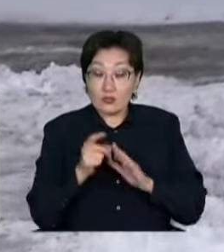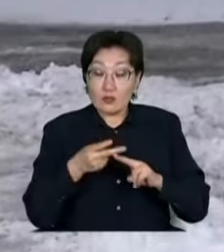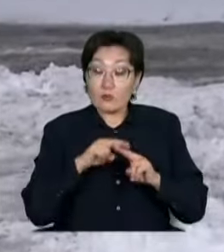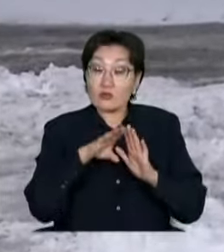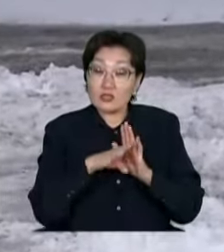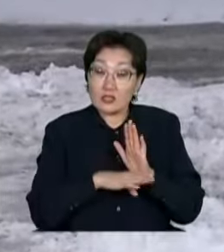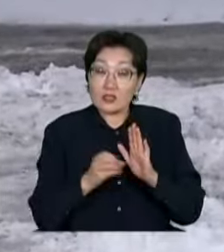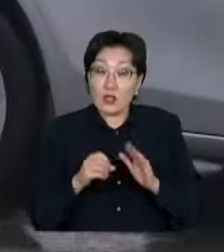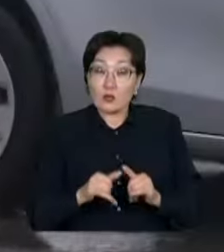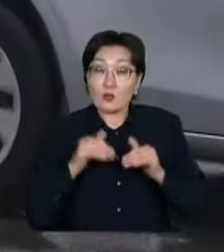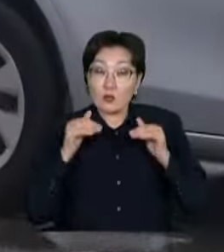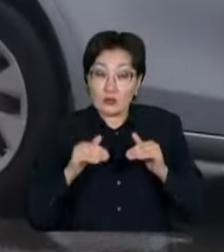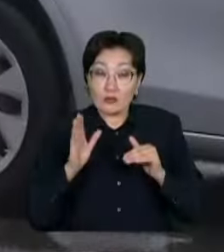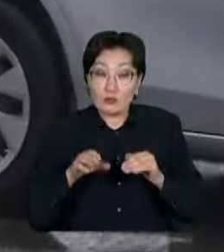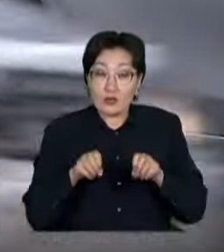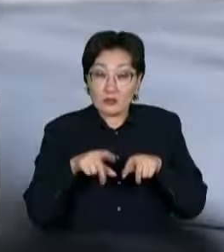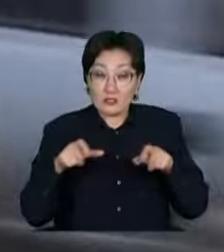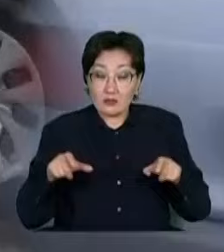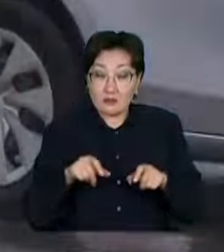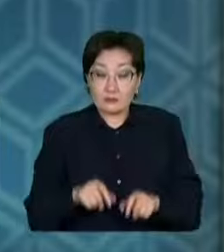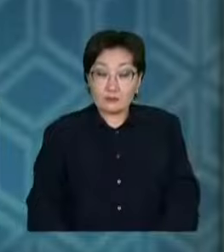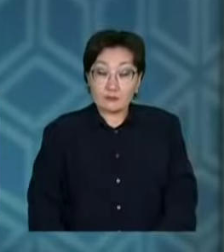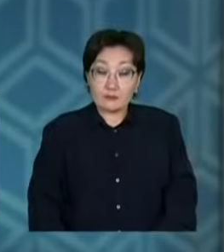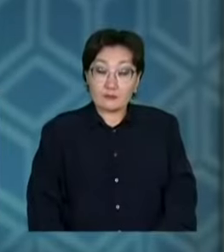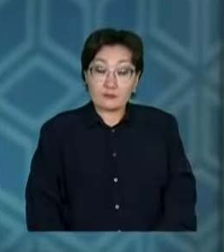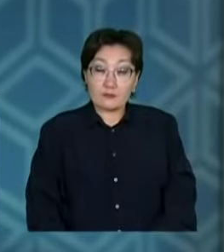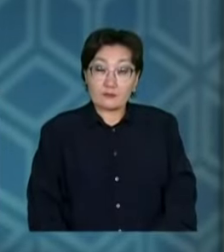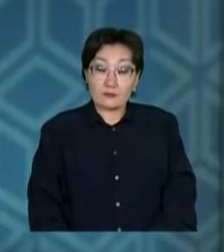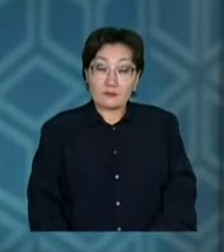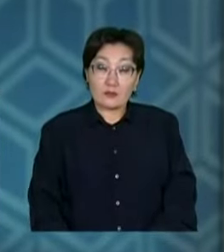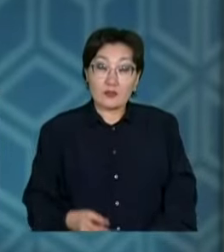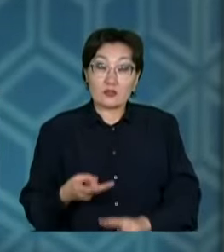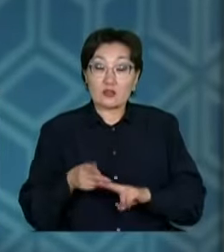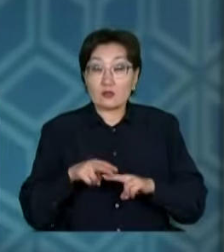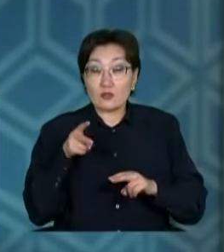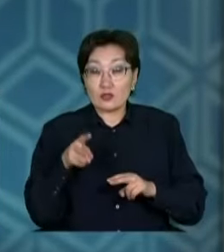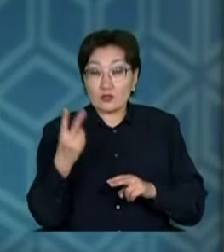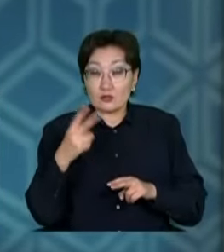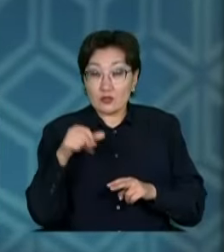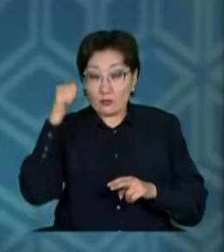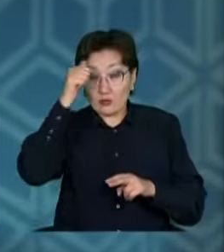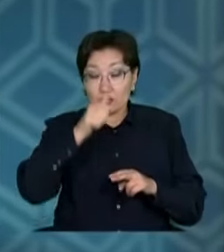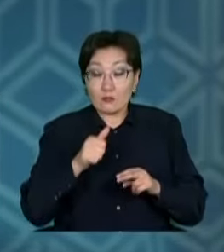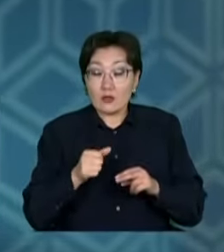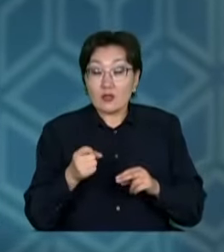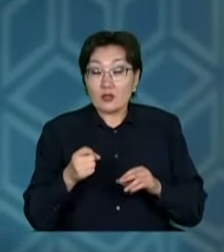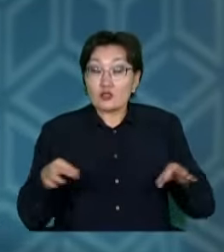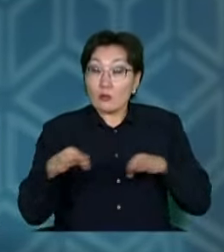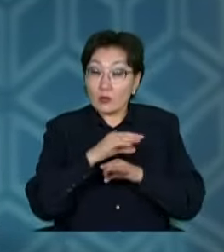көрсеткіш тағы да көтеріледі дейді сала мамандары. Осы 2023 жылы кейбір жобаларды бастап кеттік. Ол